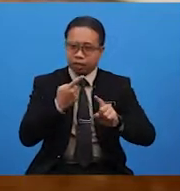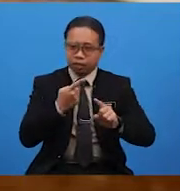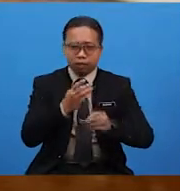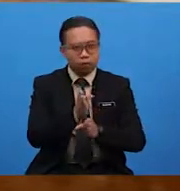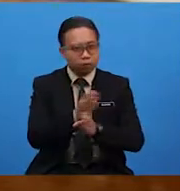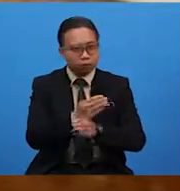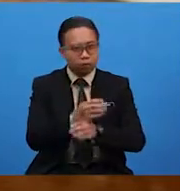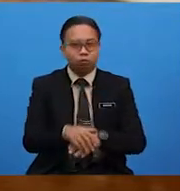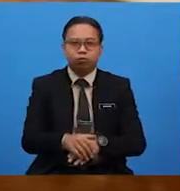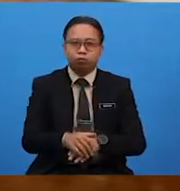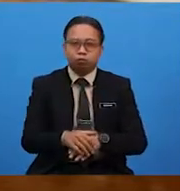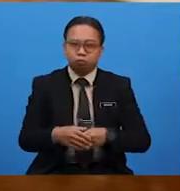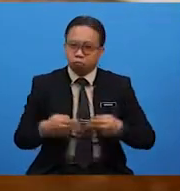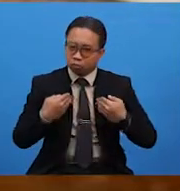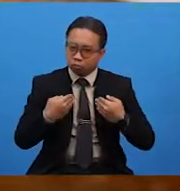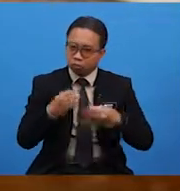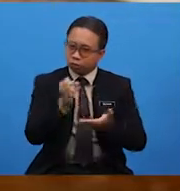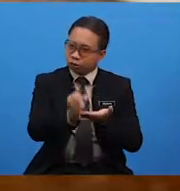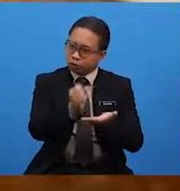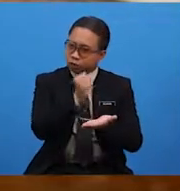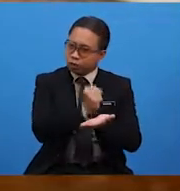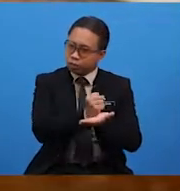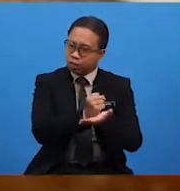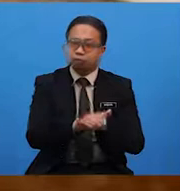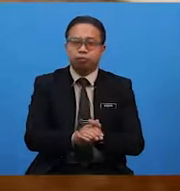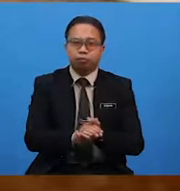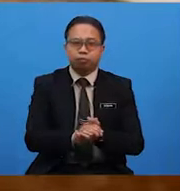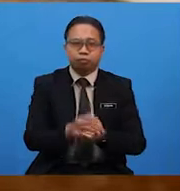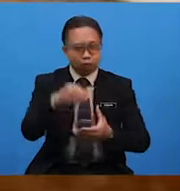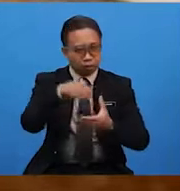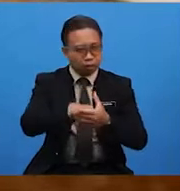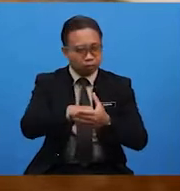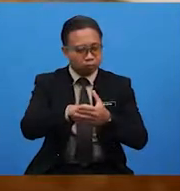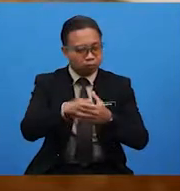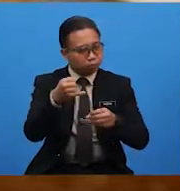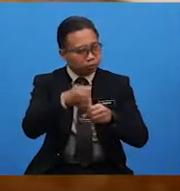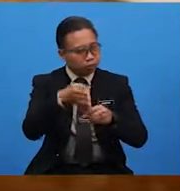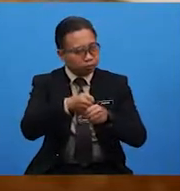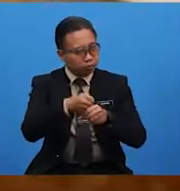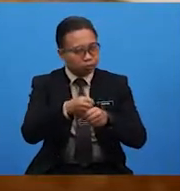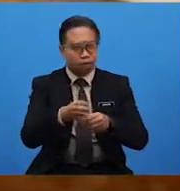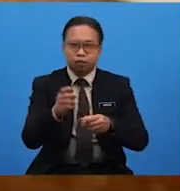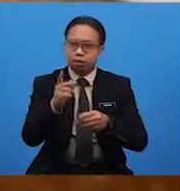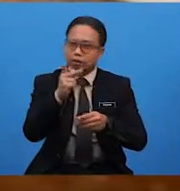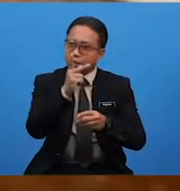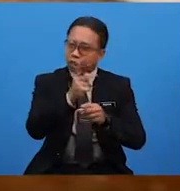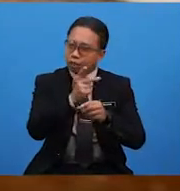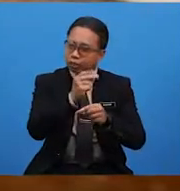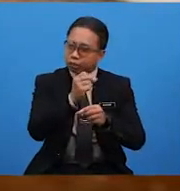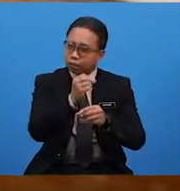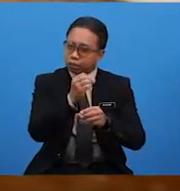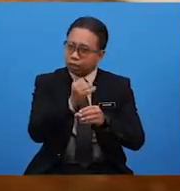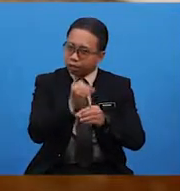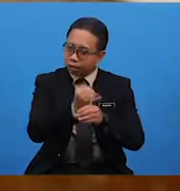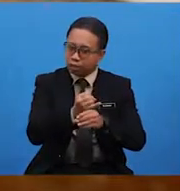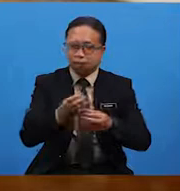seperti penampilan subjek kandungan dan konteks melalui karya yang mereka hasilkan menari ini